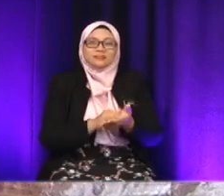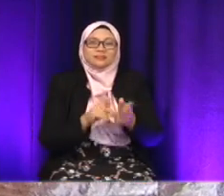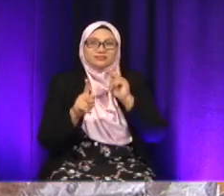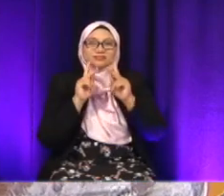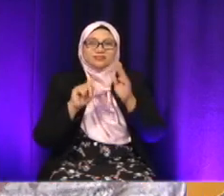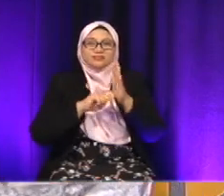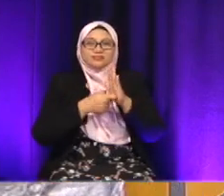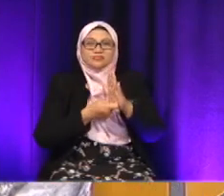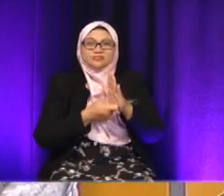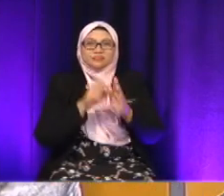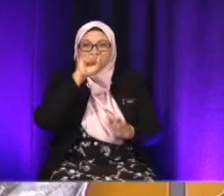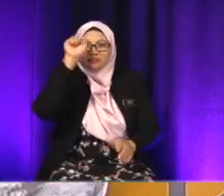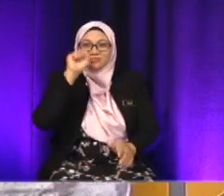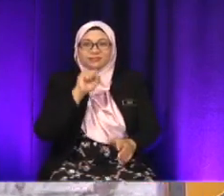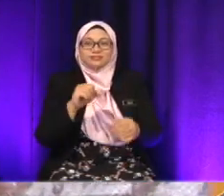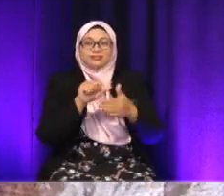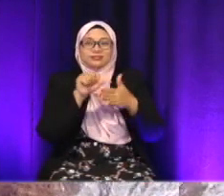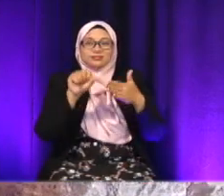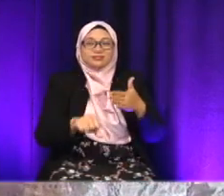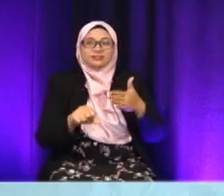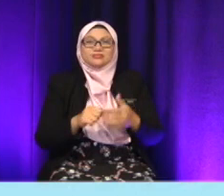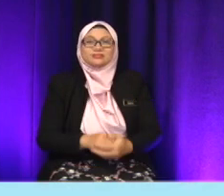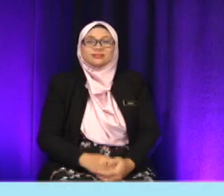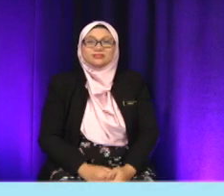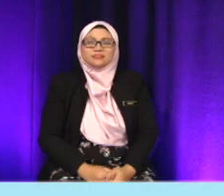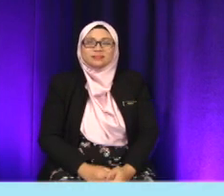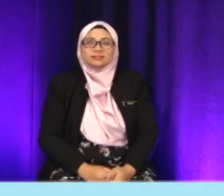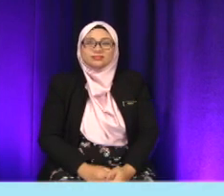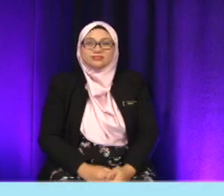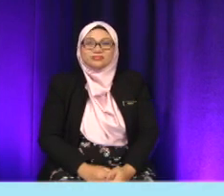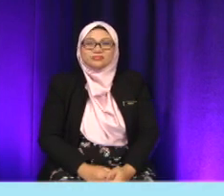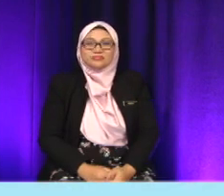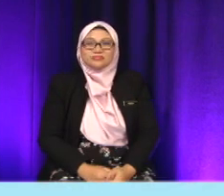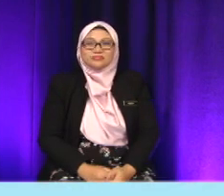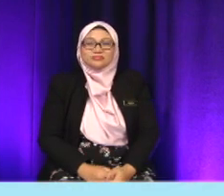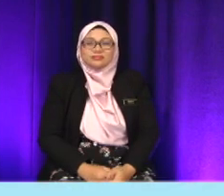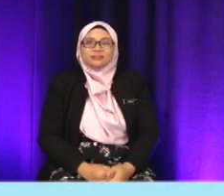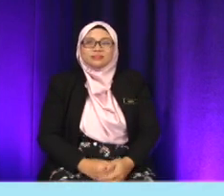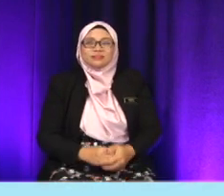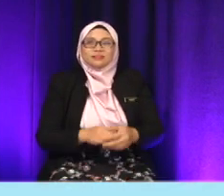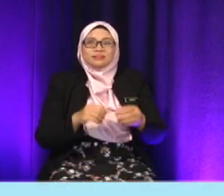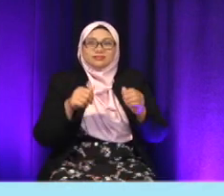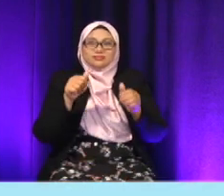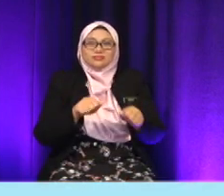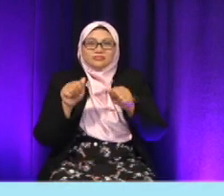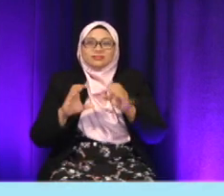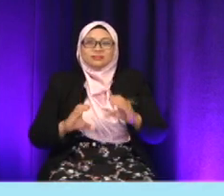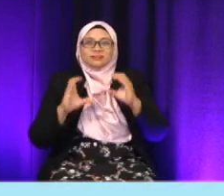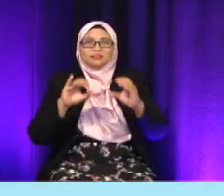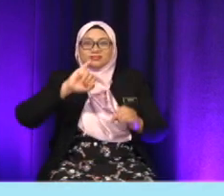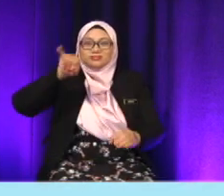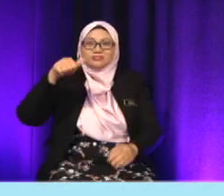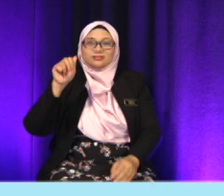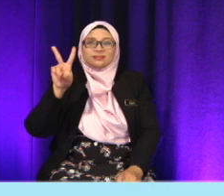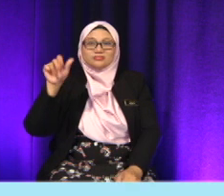soalnya yang terakhir Berikut merupakan kok atau cara Jawa mengira hasil tambah dan purate tadi Jawa